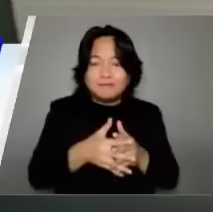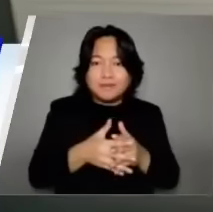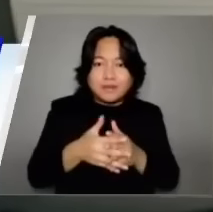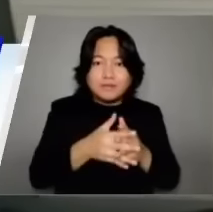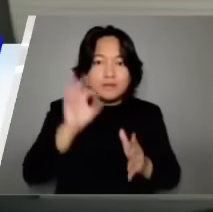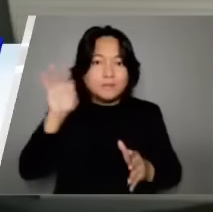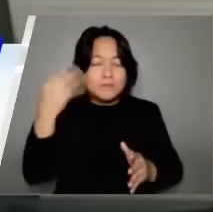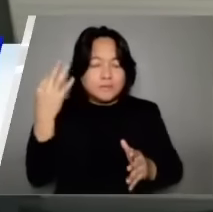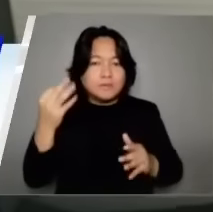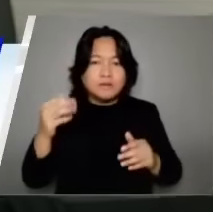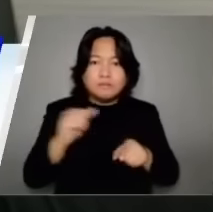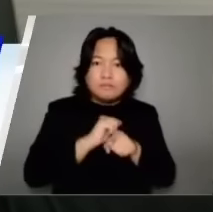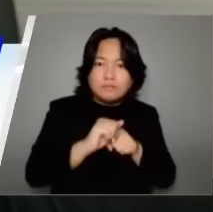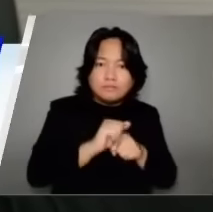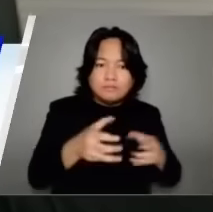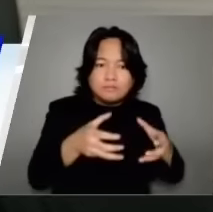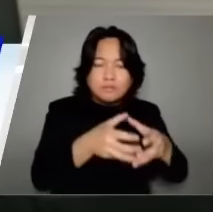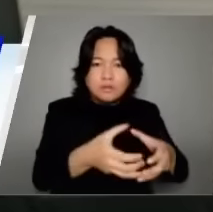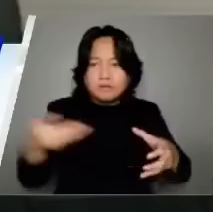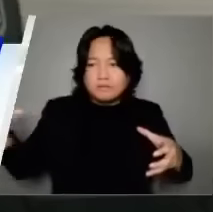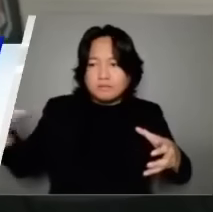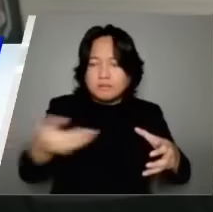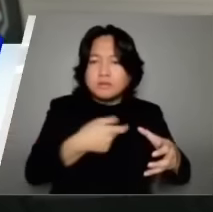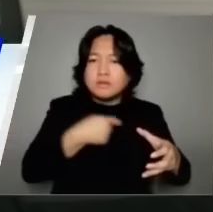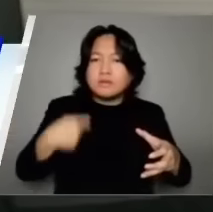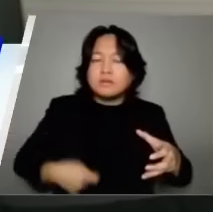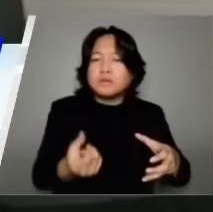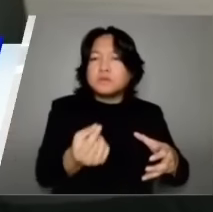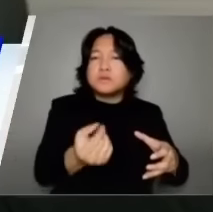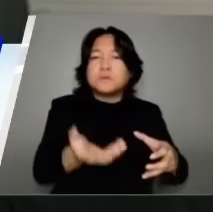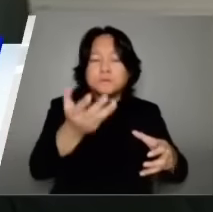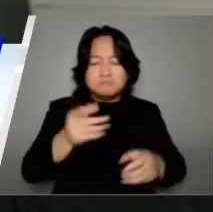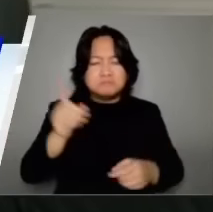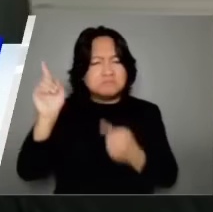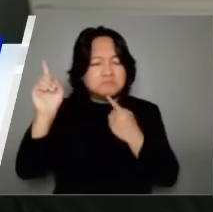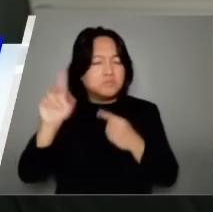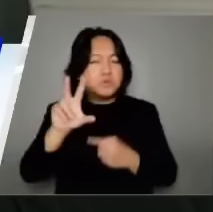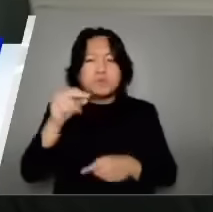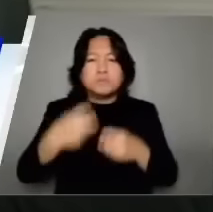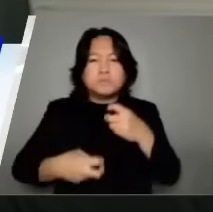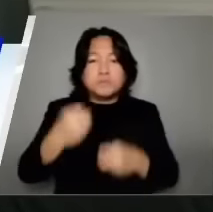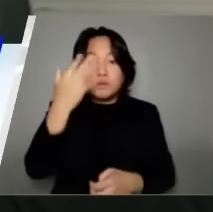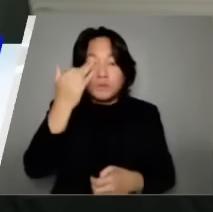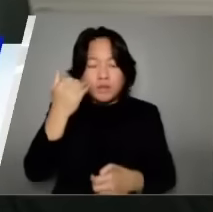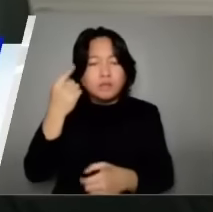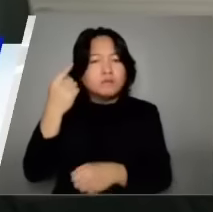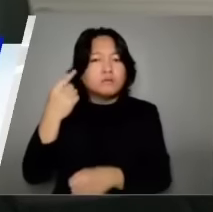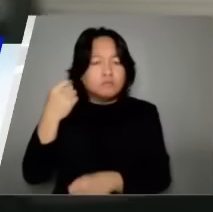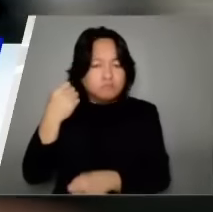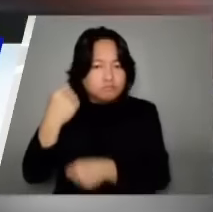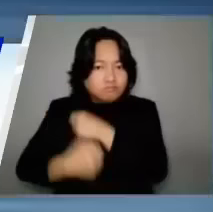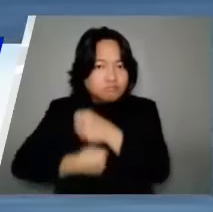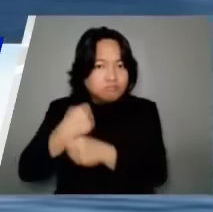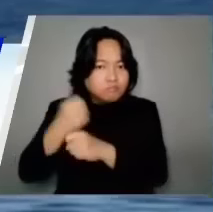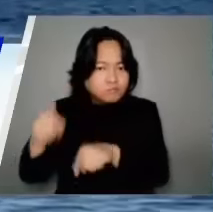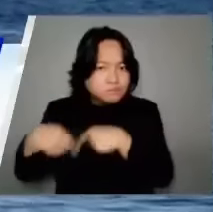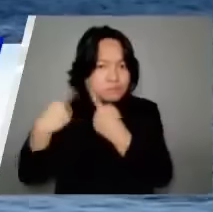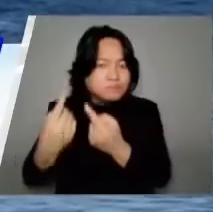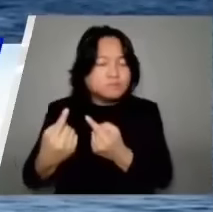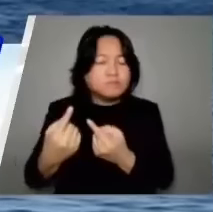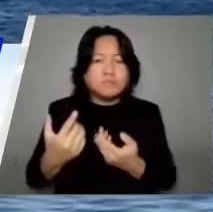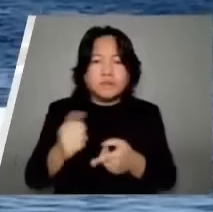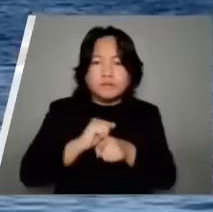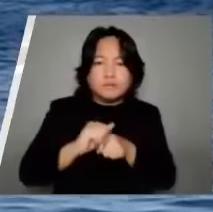problema because this is an annual event naman between the US and the Philippines. And we will continue with our exercises. Para